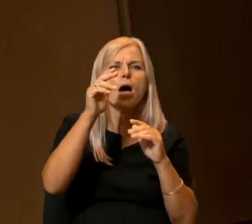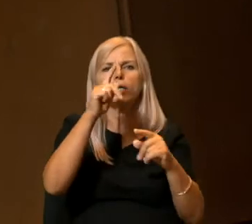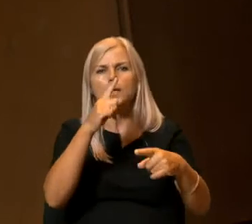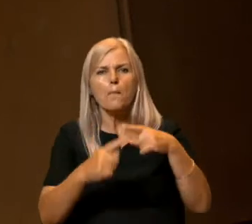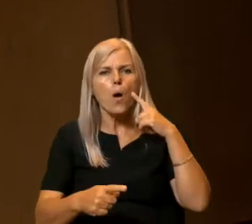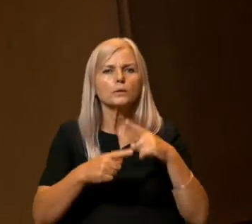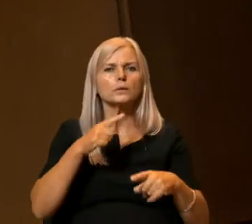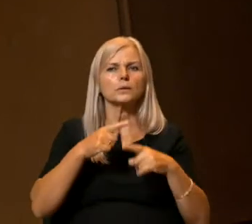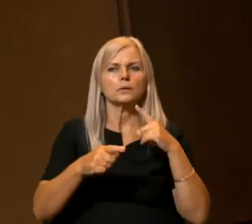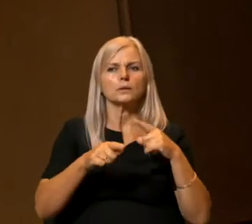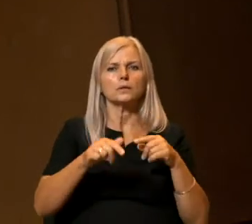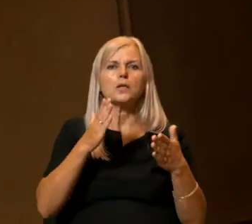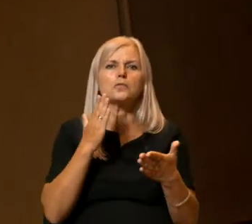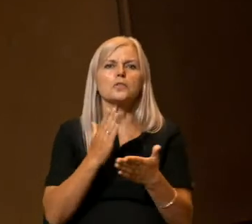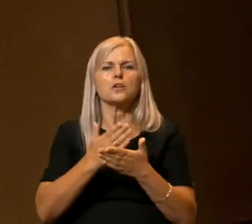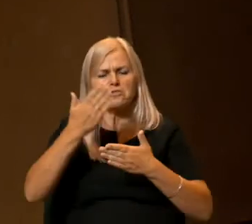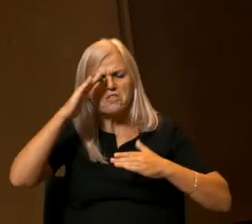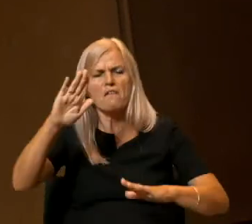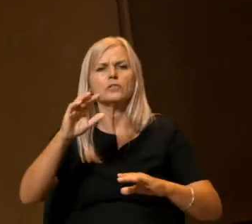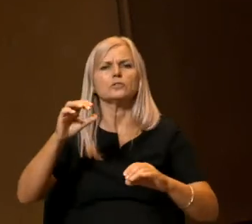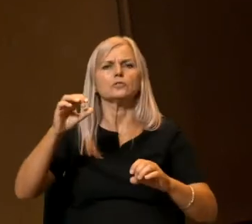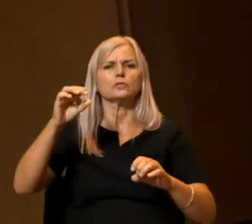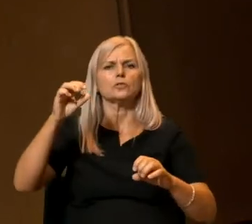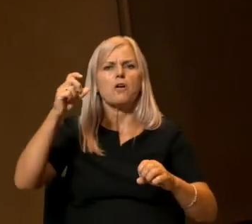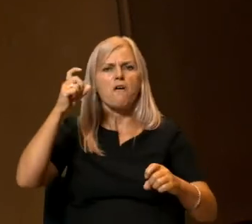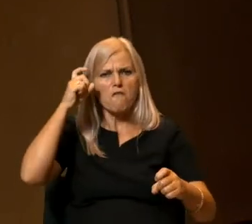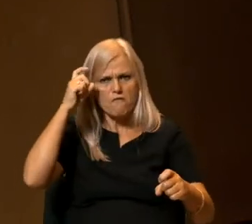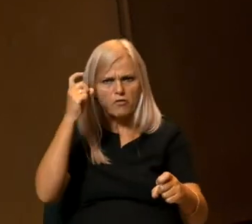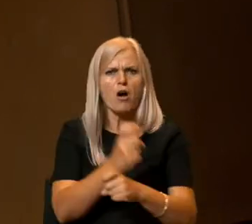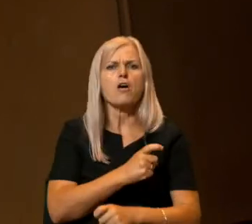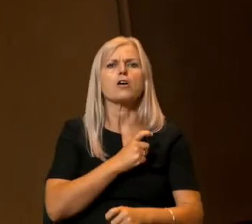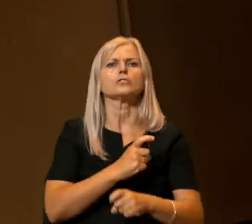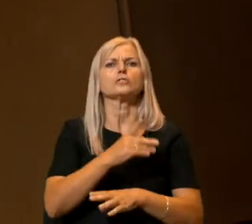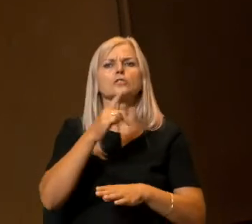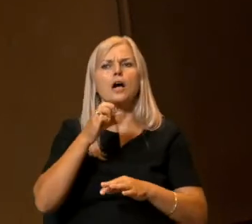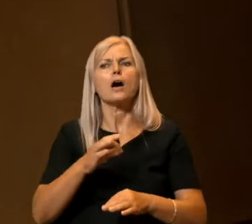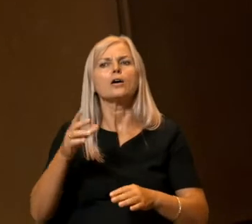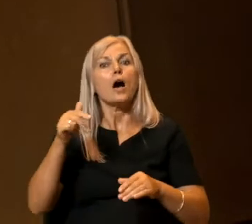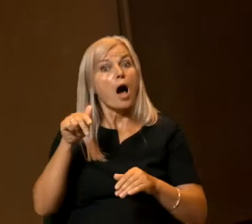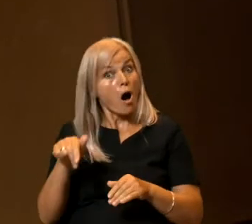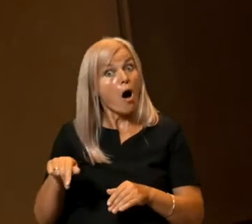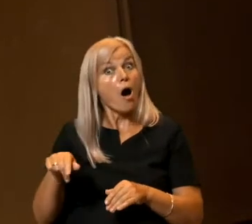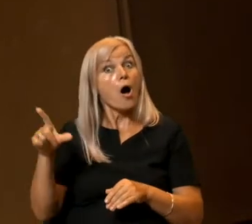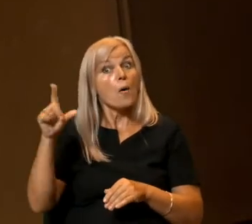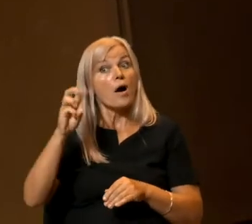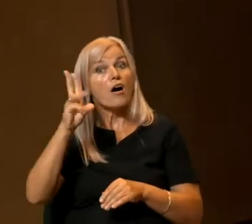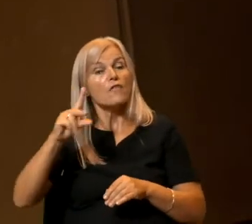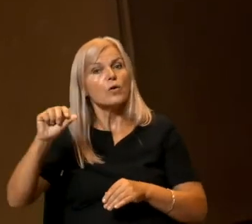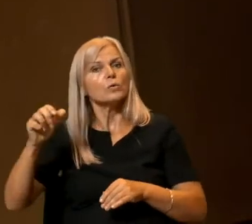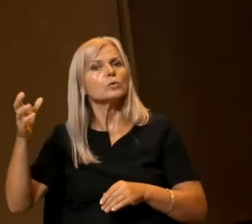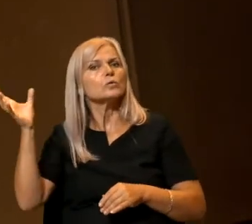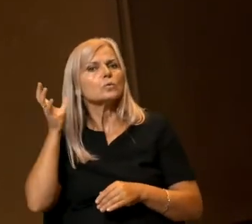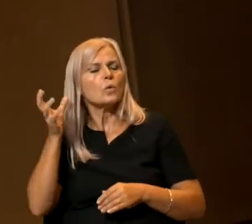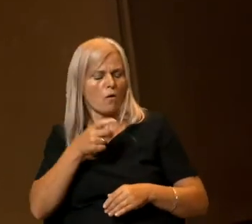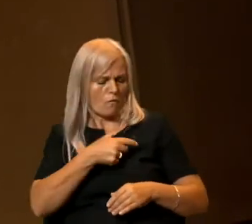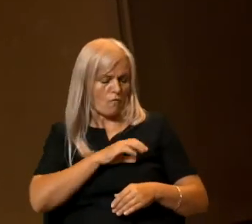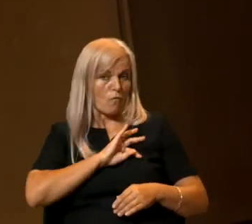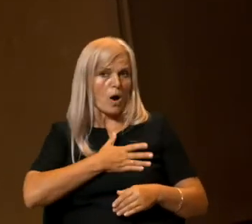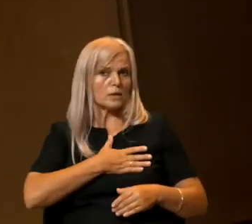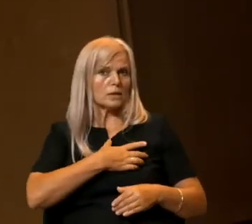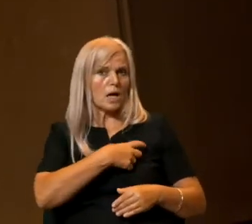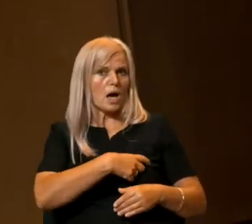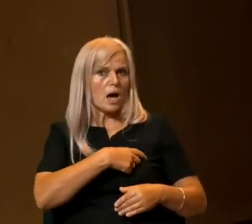w kontekście tylko nienawiści i wrogości, a słuchał się też jakby tego, co jest w jego sercu,